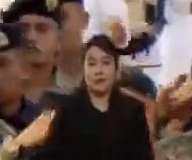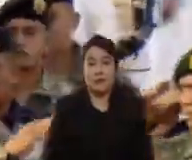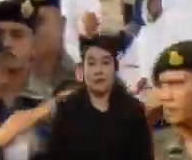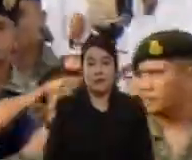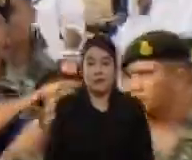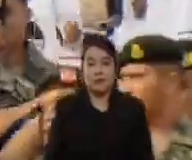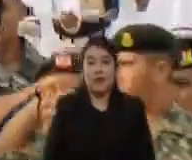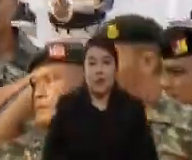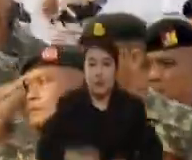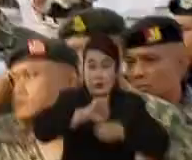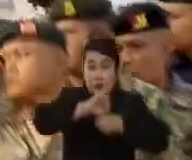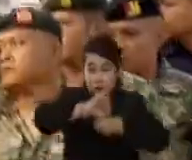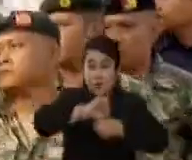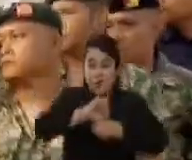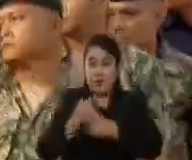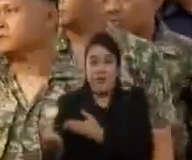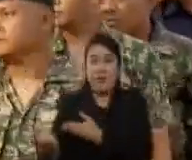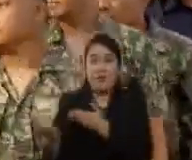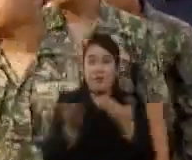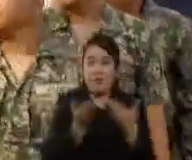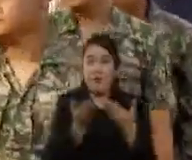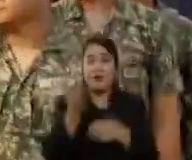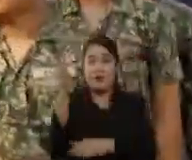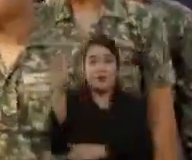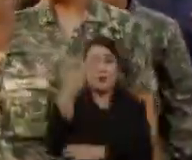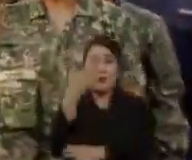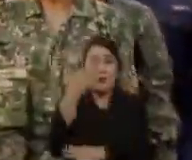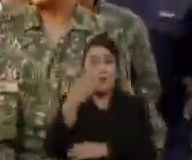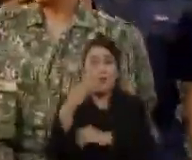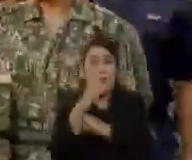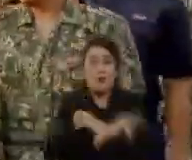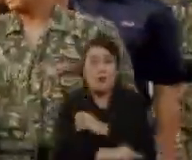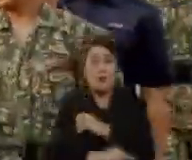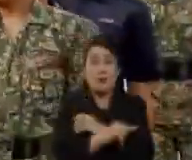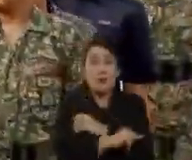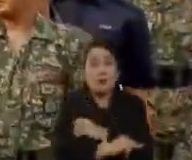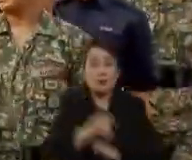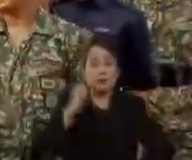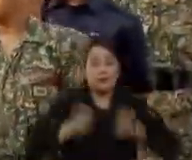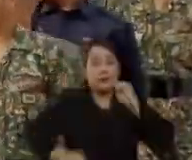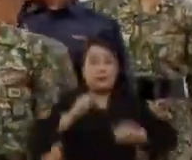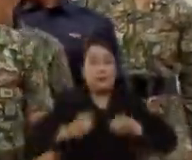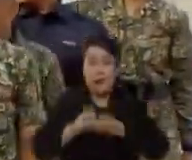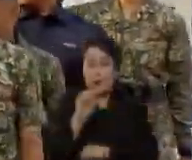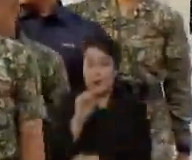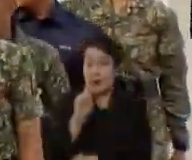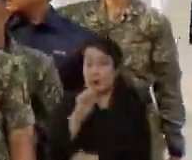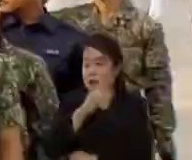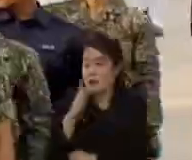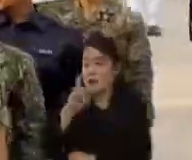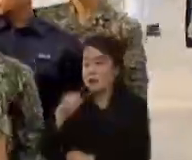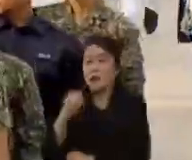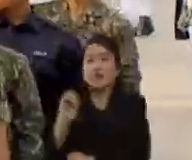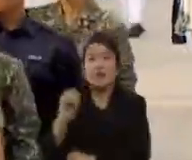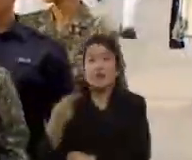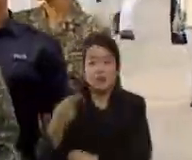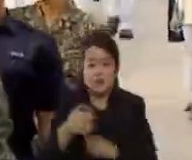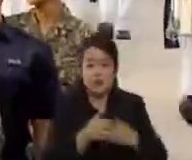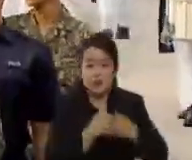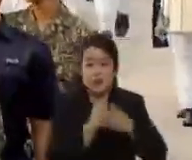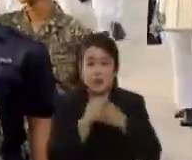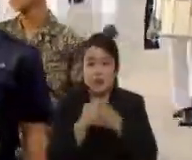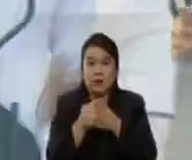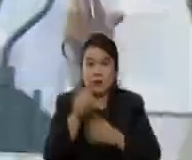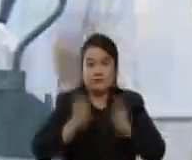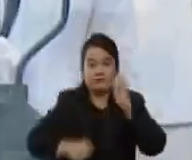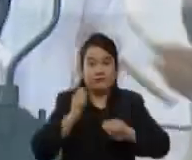Mendahului kontinjen pembawa bendera negeri-negeri ialah Pancaragam St. John Institution diketuai oleh Drum